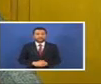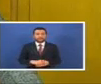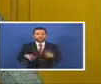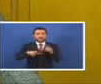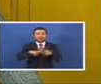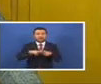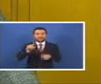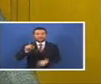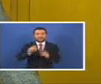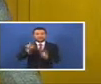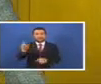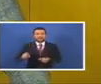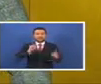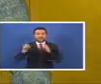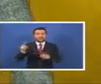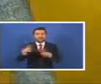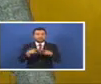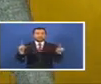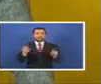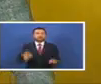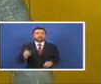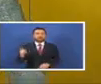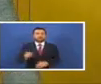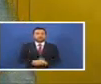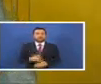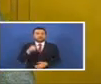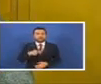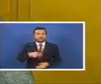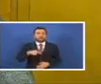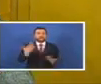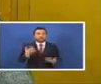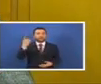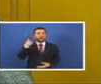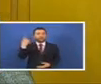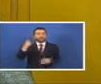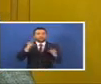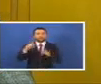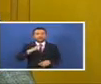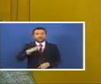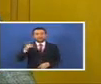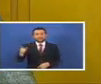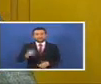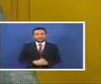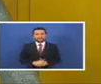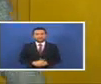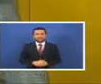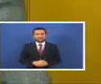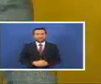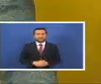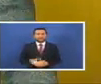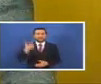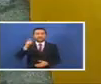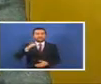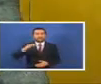Ahmet Şık'ın davası çok ilginçtir. Bugün ya da dün bir mahkemesi vardı.